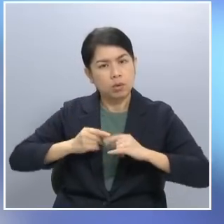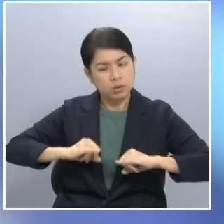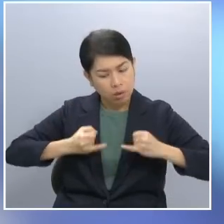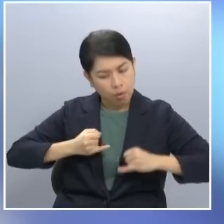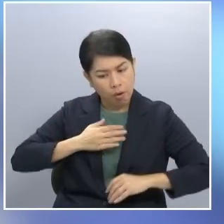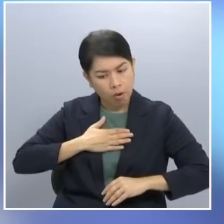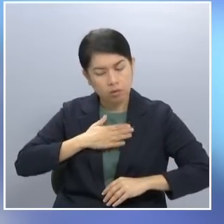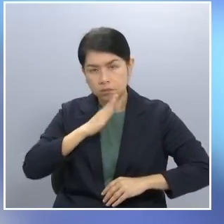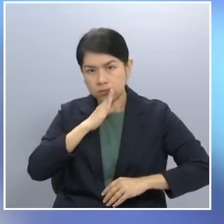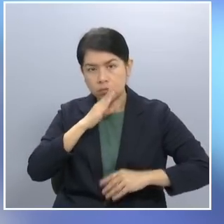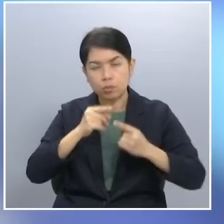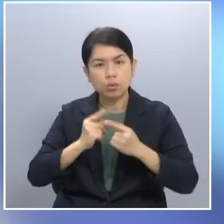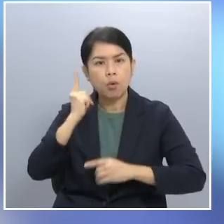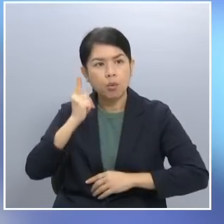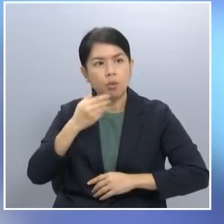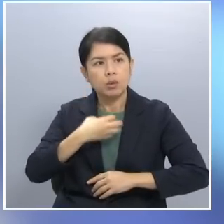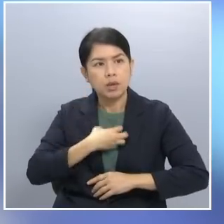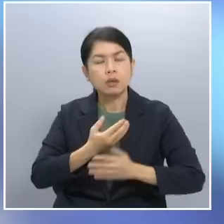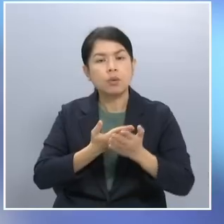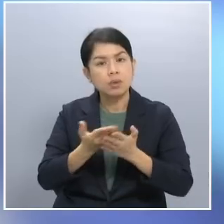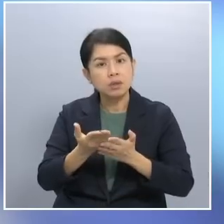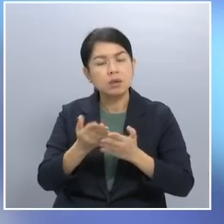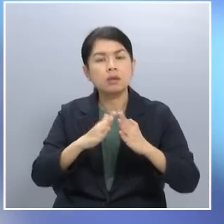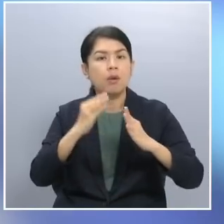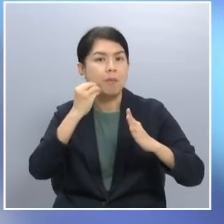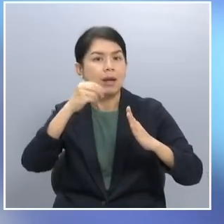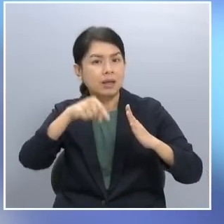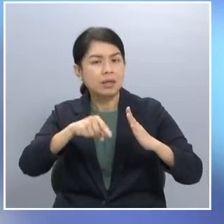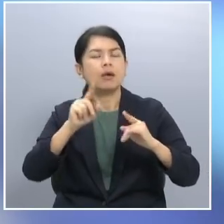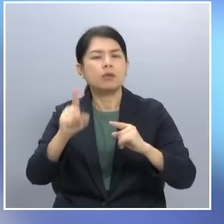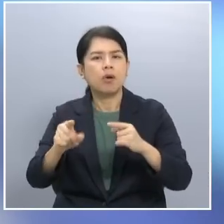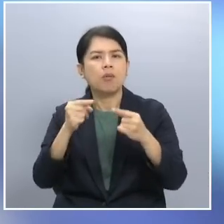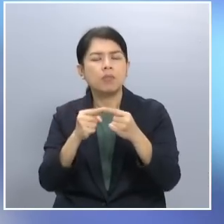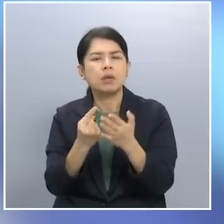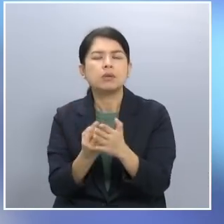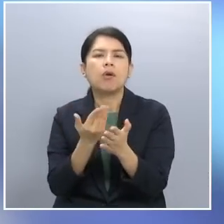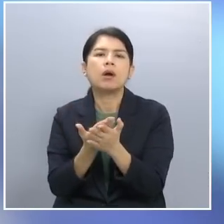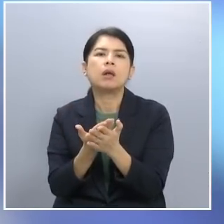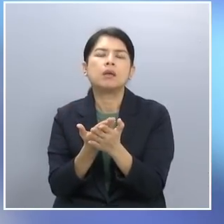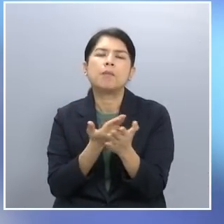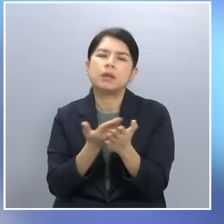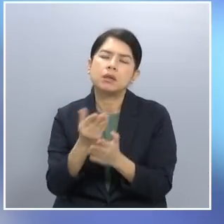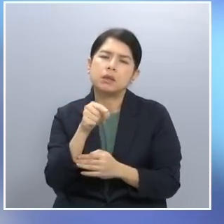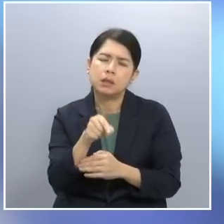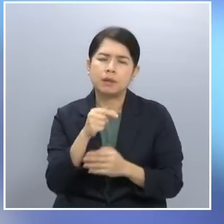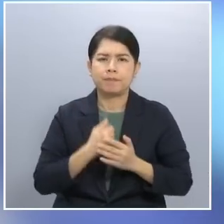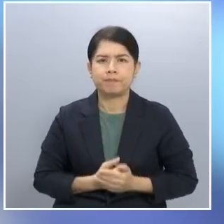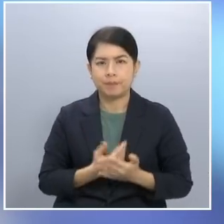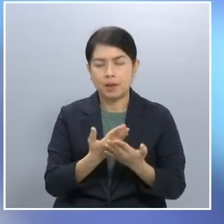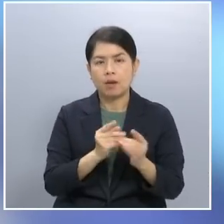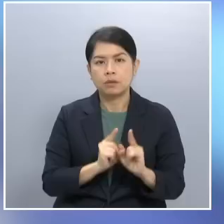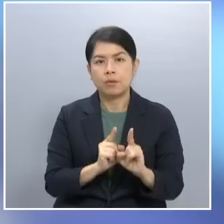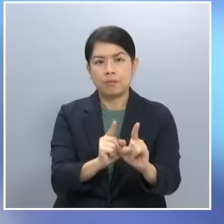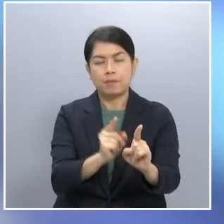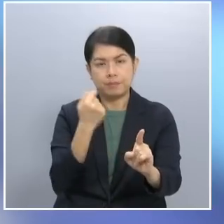จะซื้อลุงก็ต้องให้ทางญาติพี่น้องเนี่ยไปกู้มาว่าจะเอายังไงหลังจากนั้นเนี่ยก็ไปปรากฏพอไ